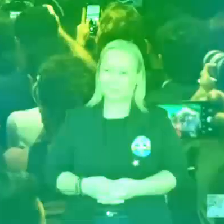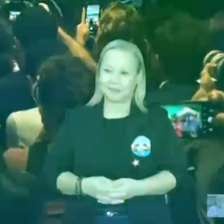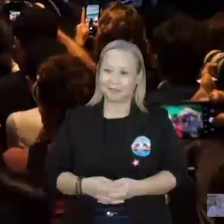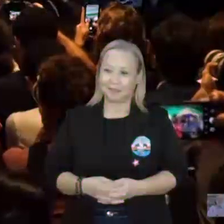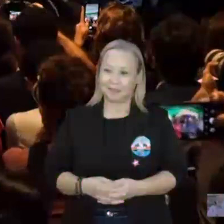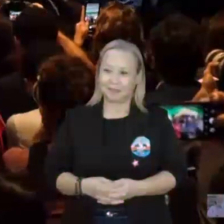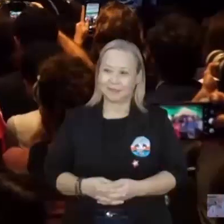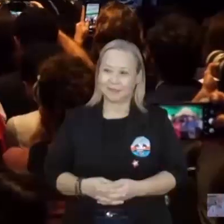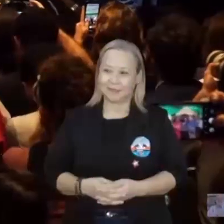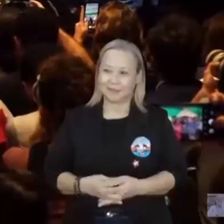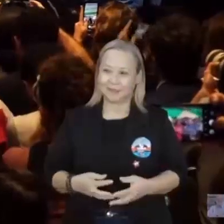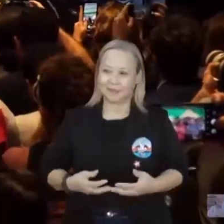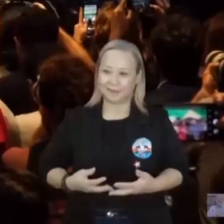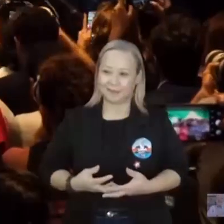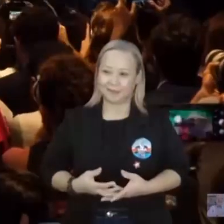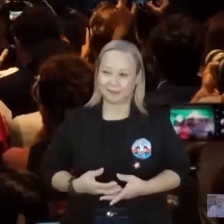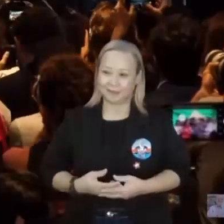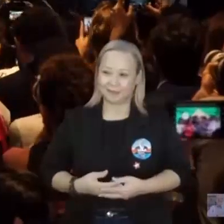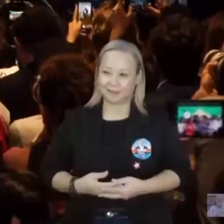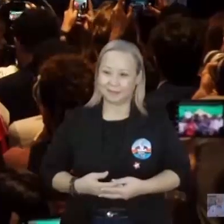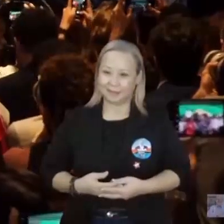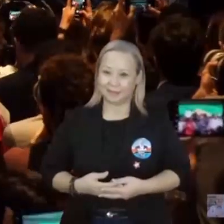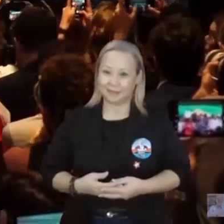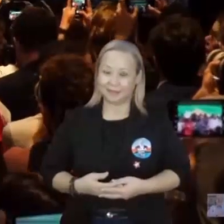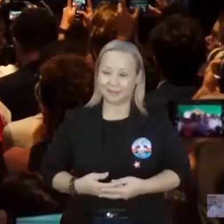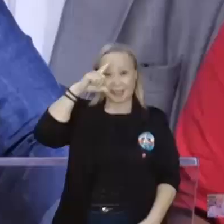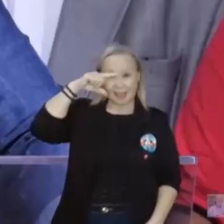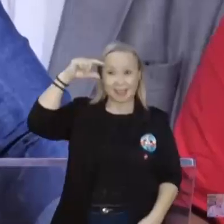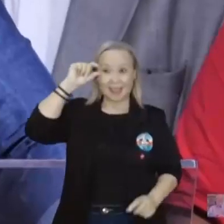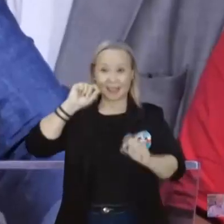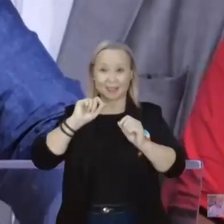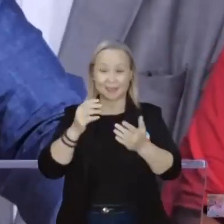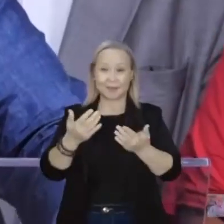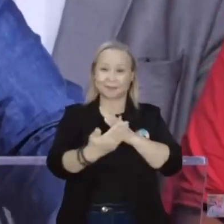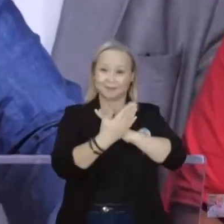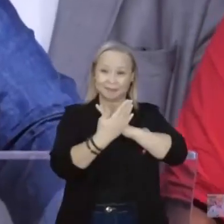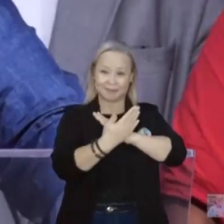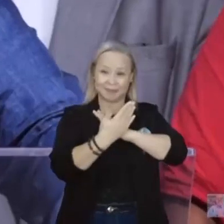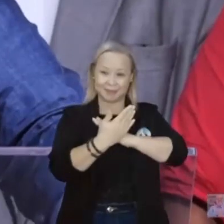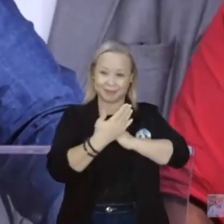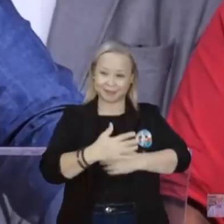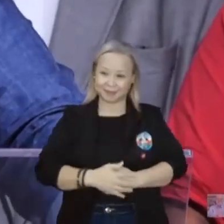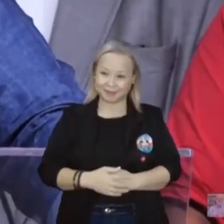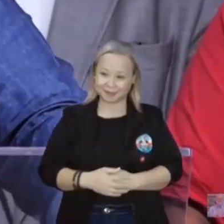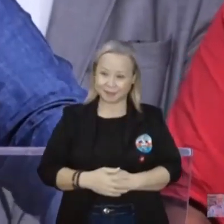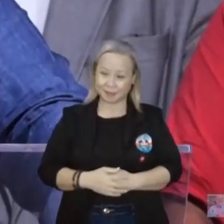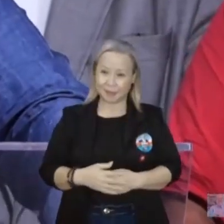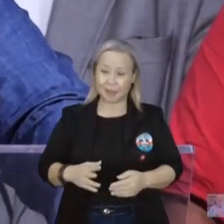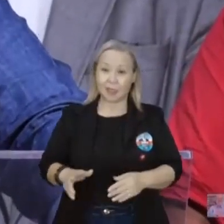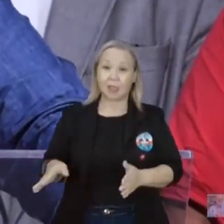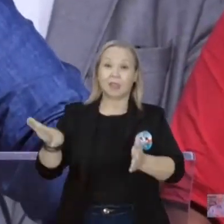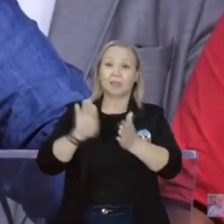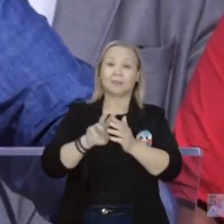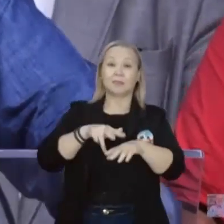Presiden berusia 77 tahun ini pernah memimpin Brasil pada tahun 2003 hingga 2010. Lula